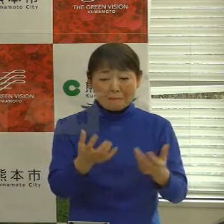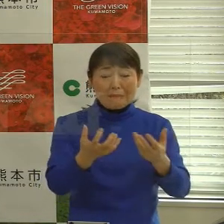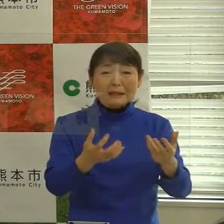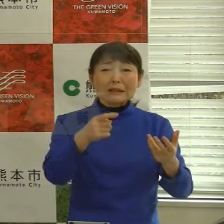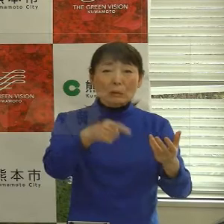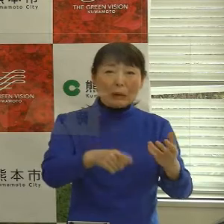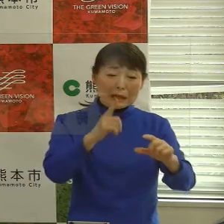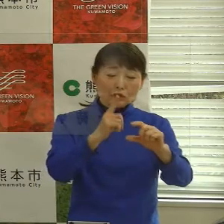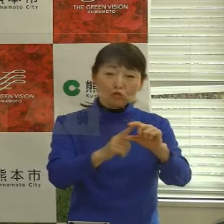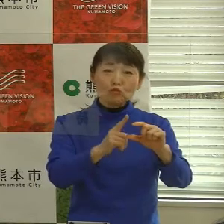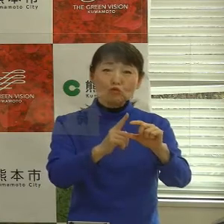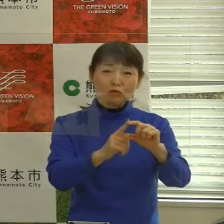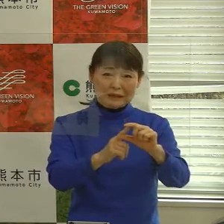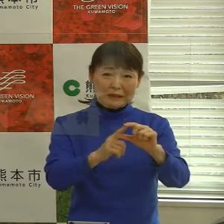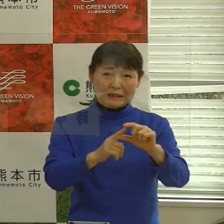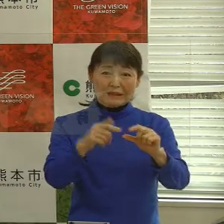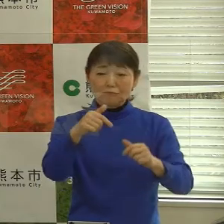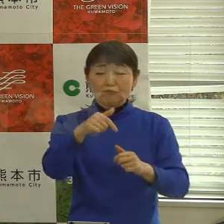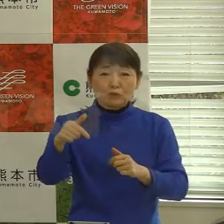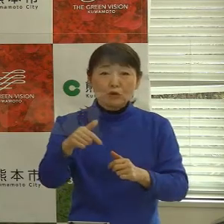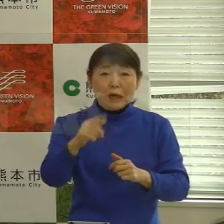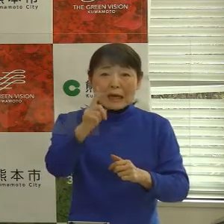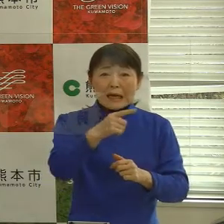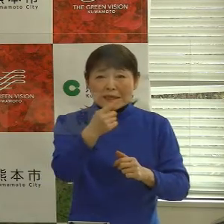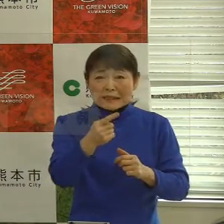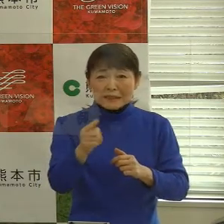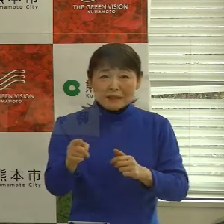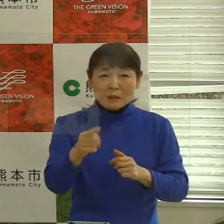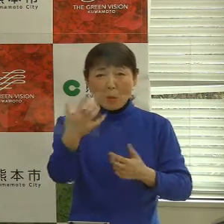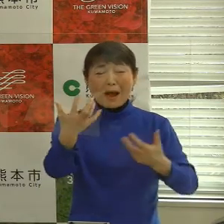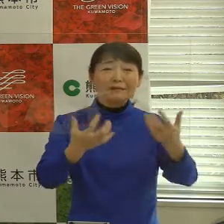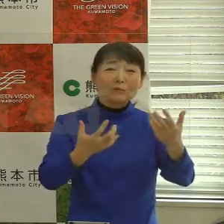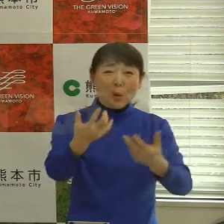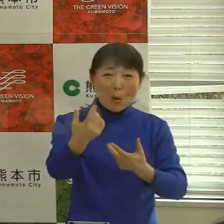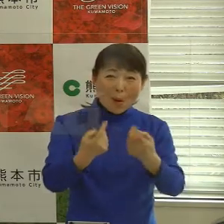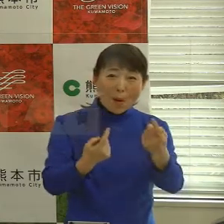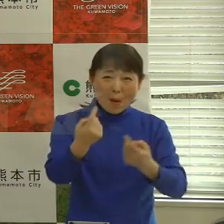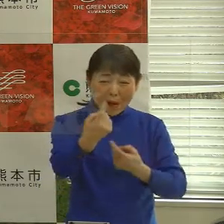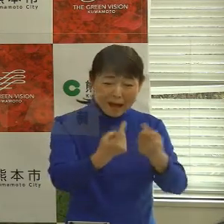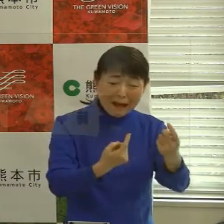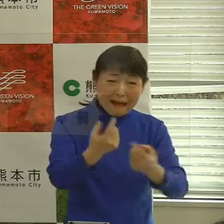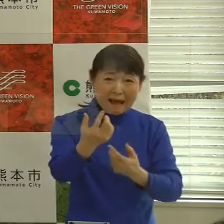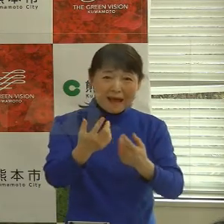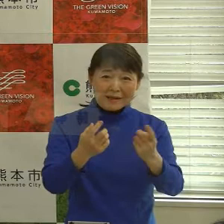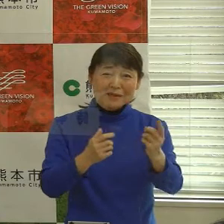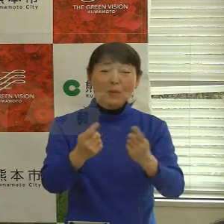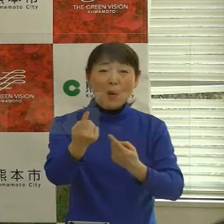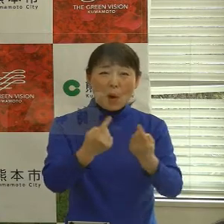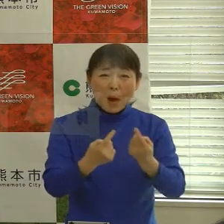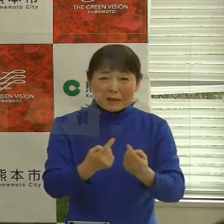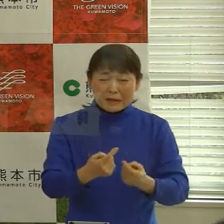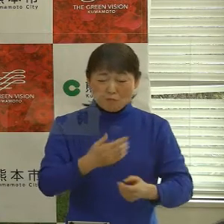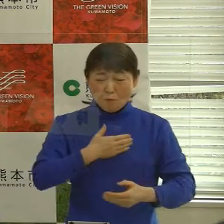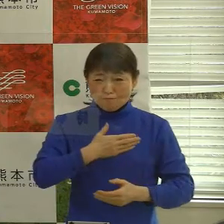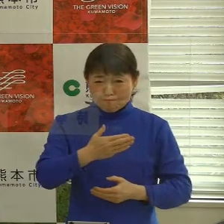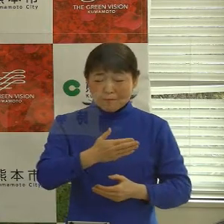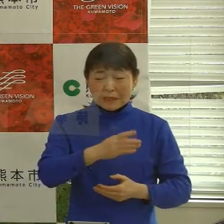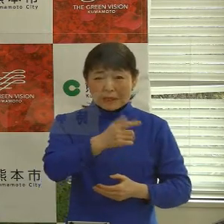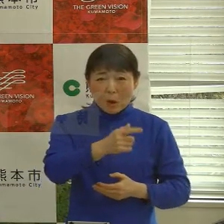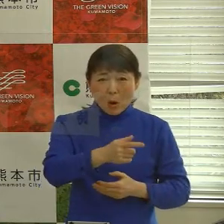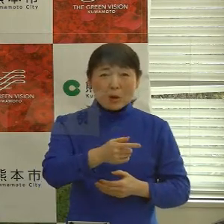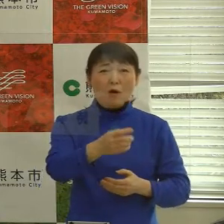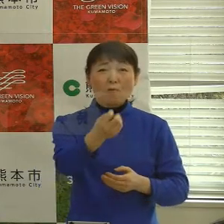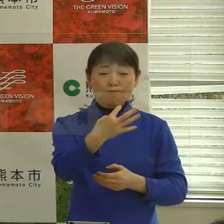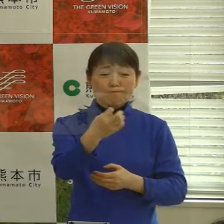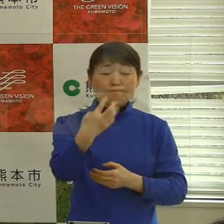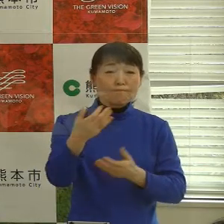街の中心部で人がかなり行き来する場所で、苦情もかなりいただいておりました。で